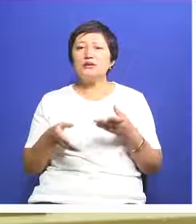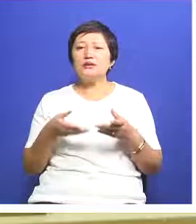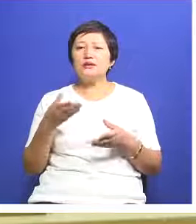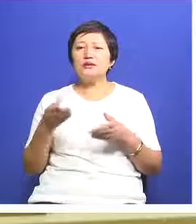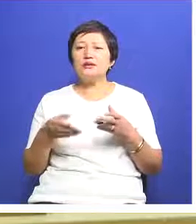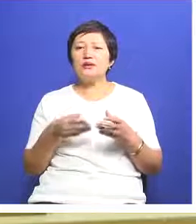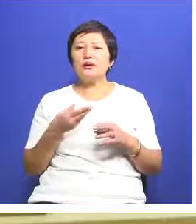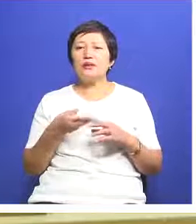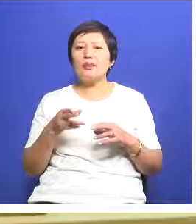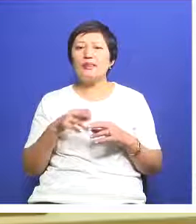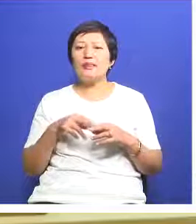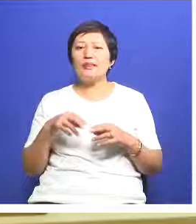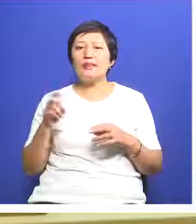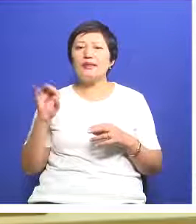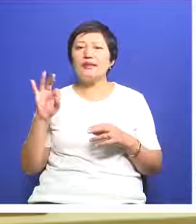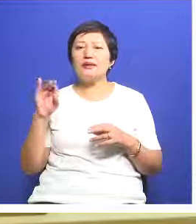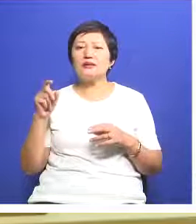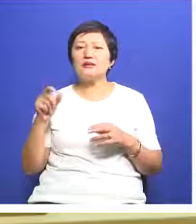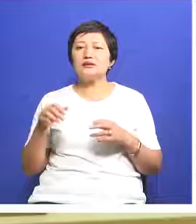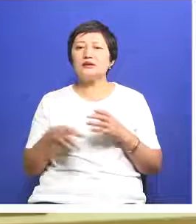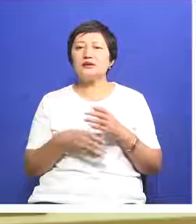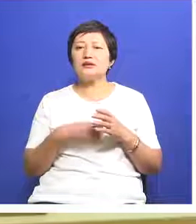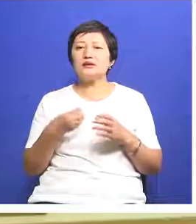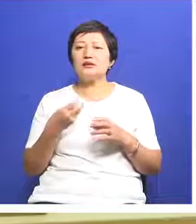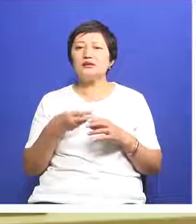бағада жаңа таңайтқыш алынды.